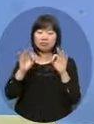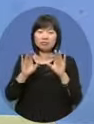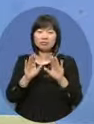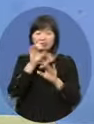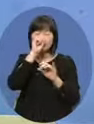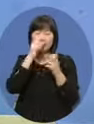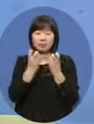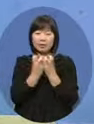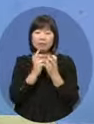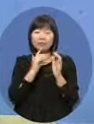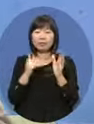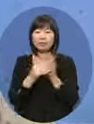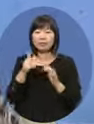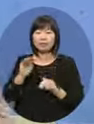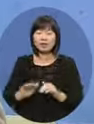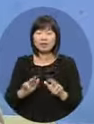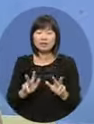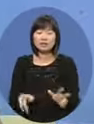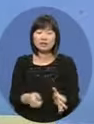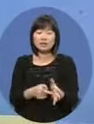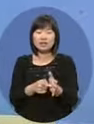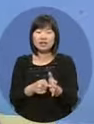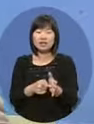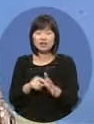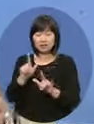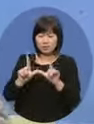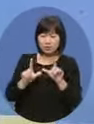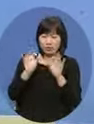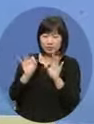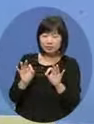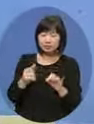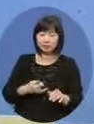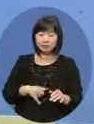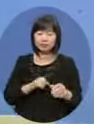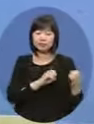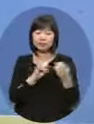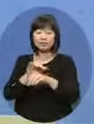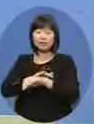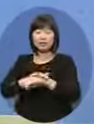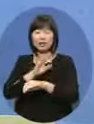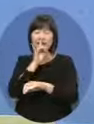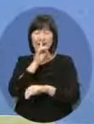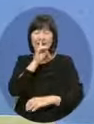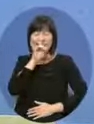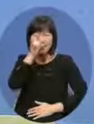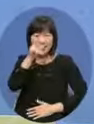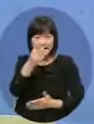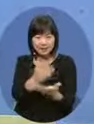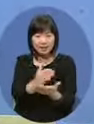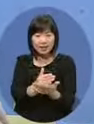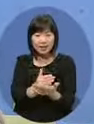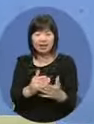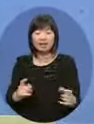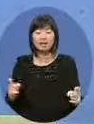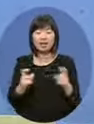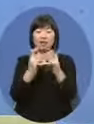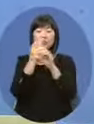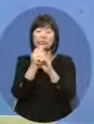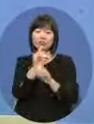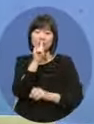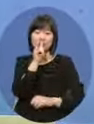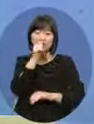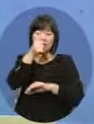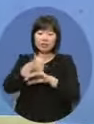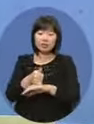좋은 방법이긴 하지만 네. 당장의 지금의 모습은 네. 아이들하고 대화가 안 되고 네. 안 돼! 하지 마! 네. 막 이러고 싸우고 있고 네.